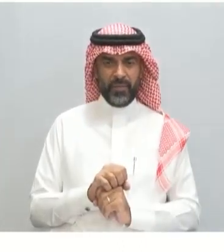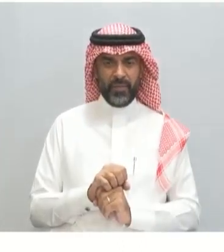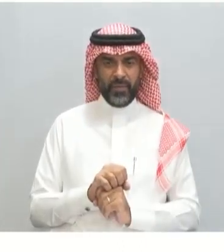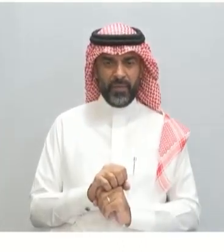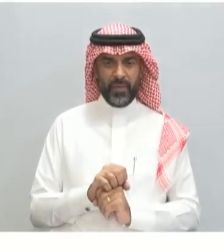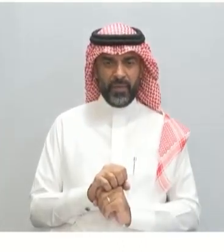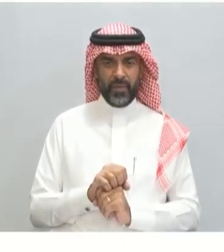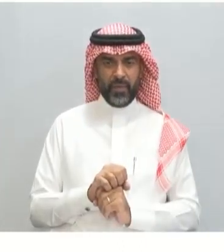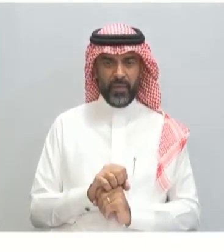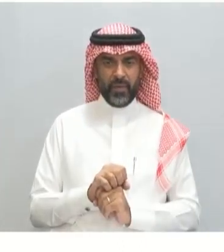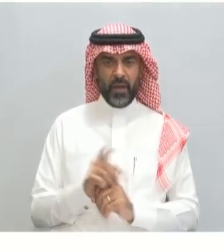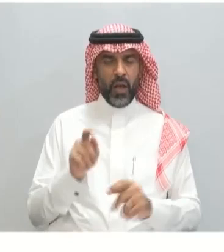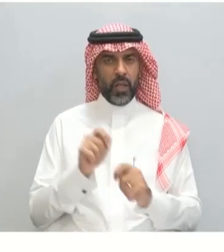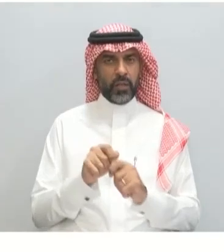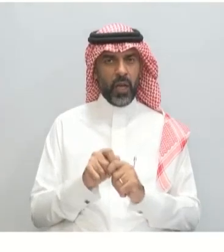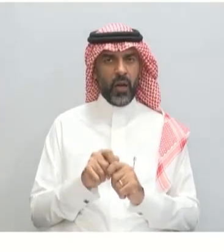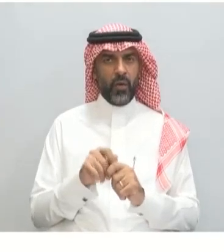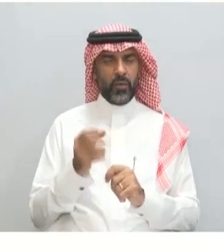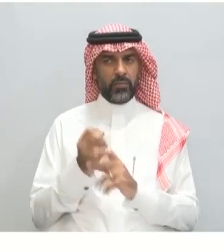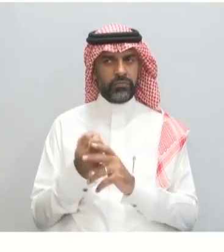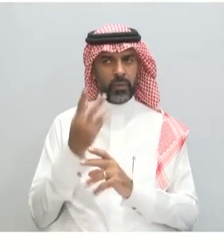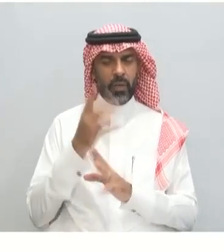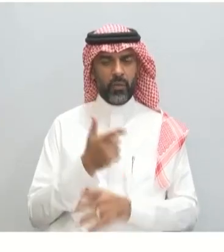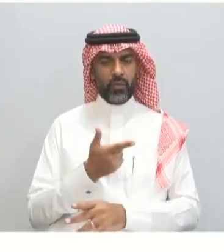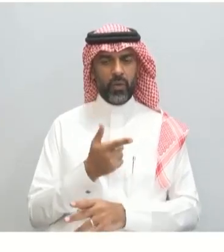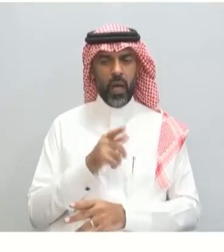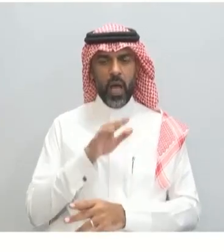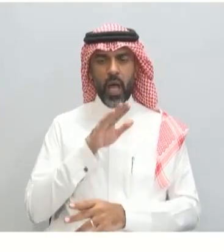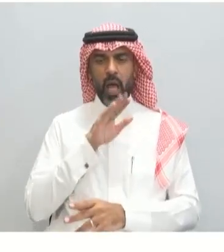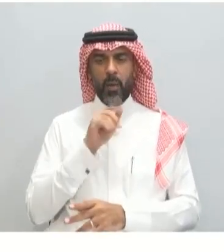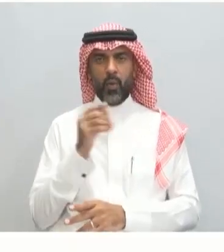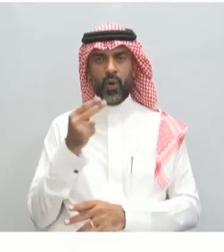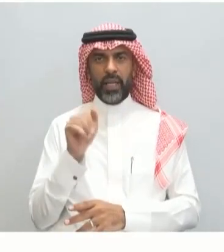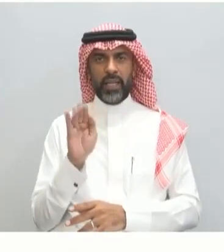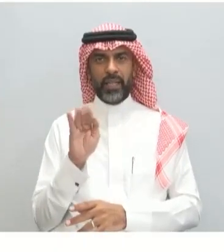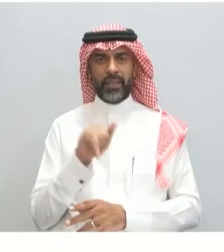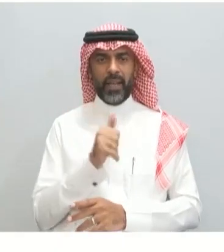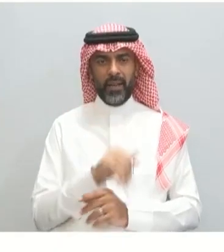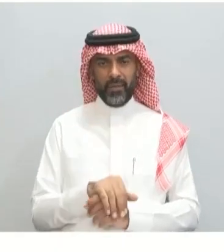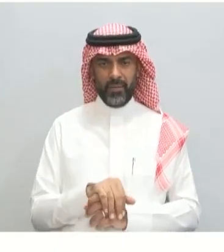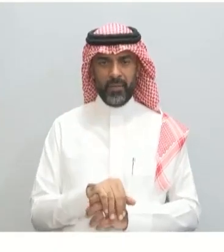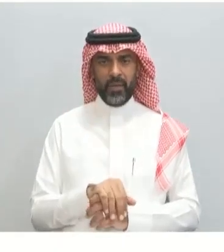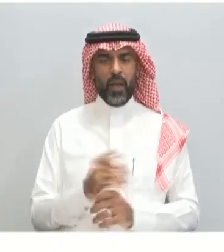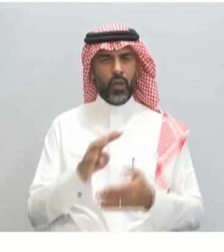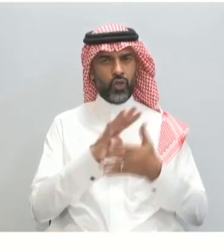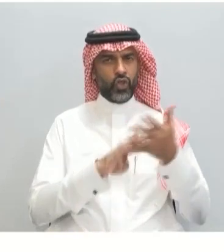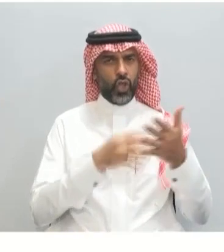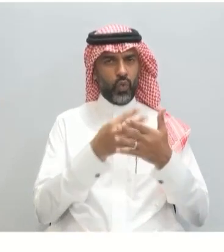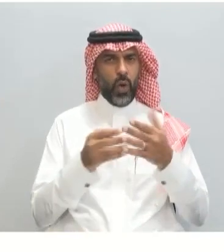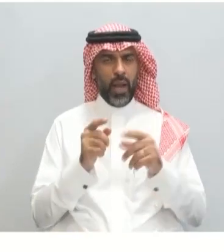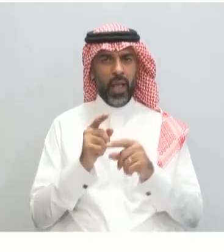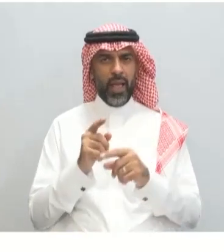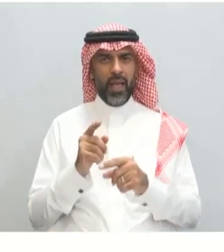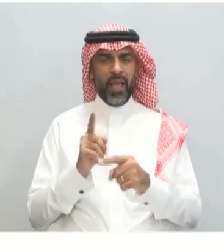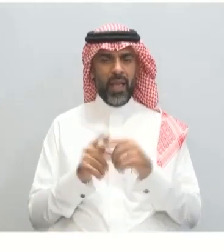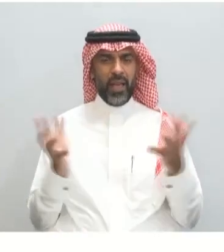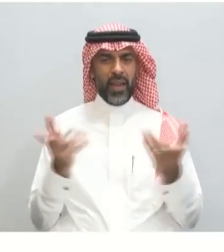ا انشاه او اخترعه ابو عيسى الاسطرلابي ايضا الخوارزمي وم ضعه من ابنائه من جداول الرياضيه ساعدت